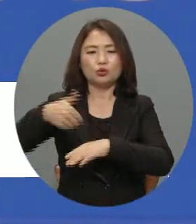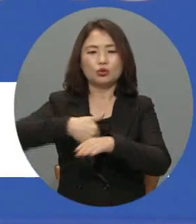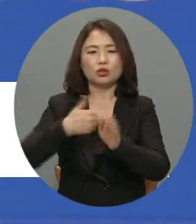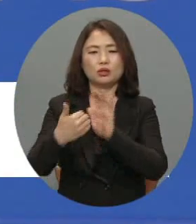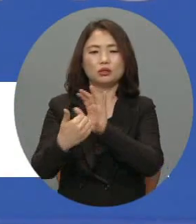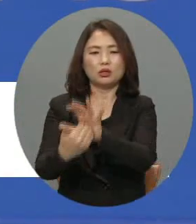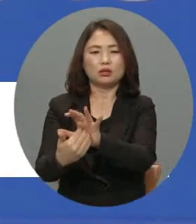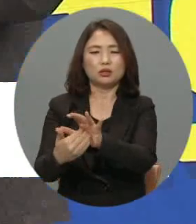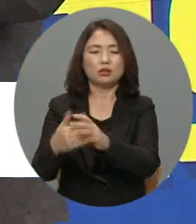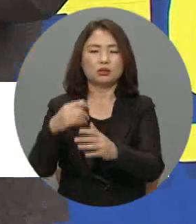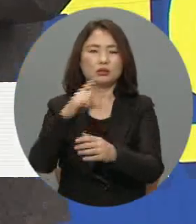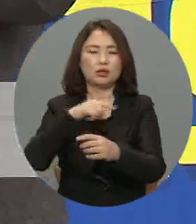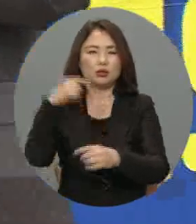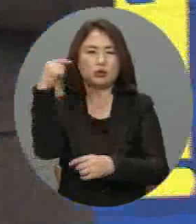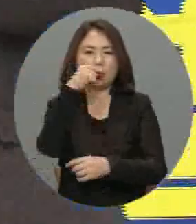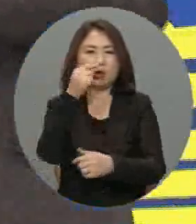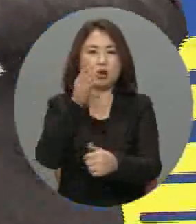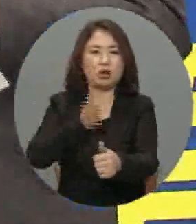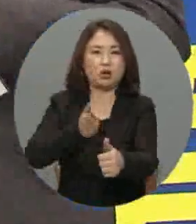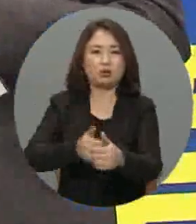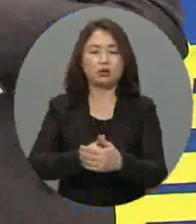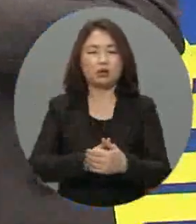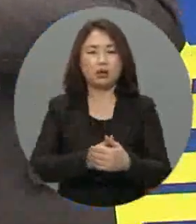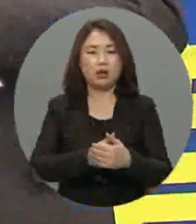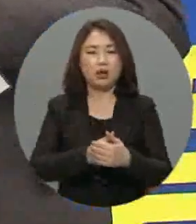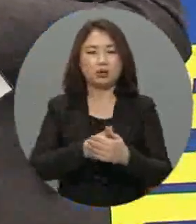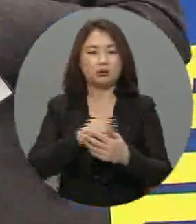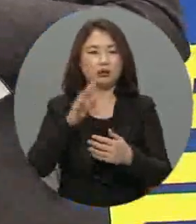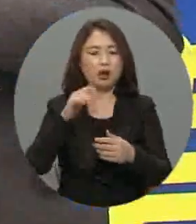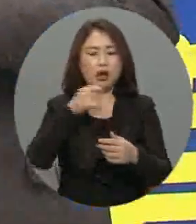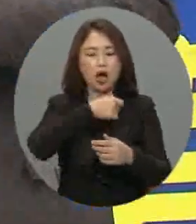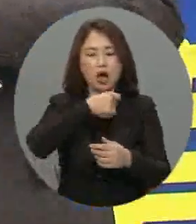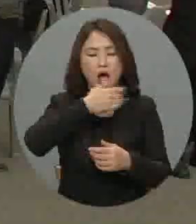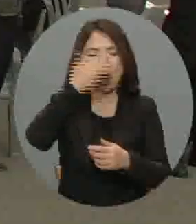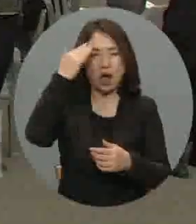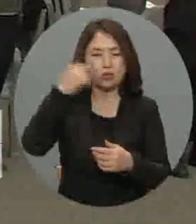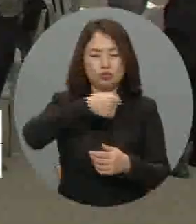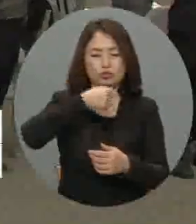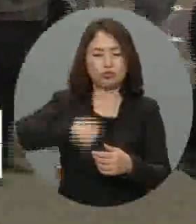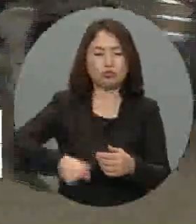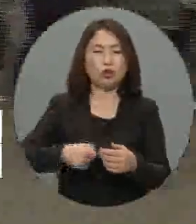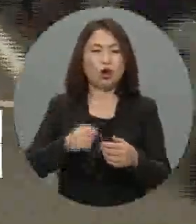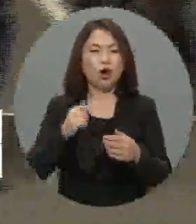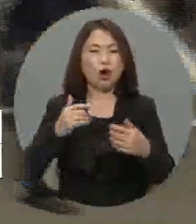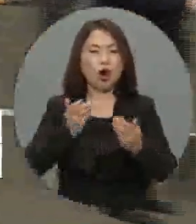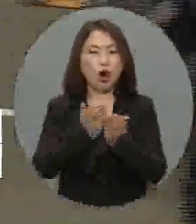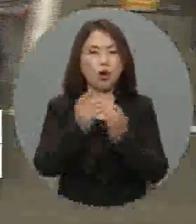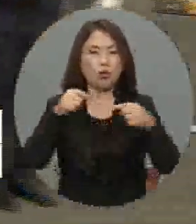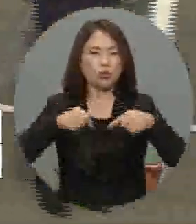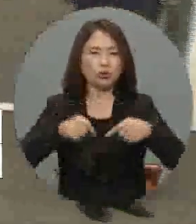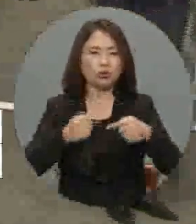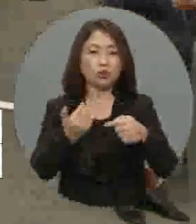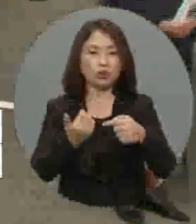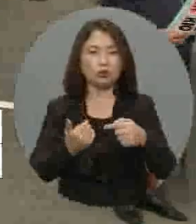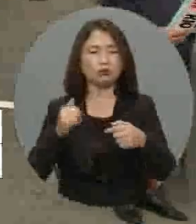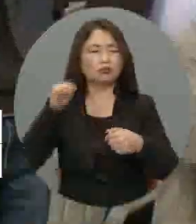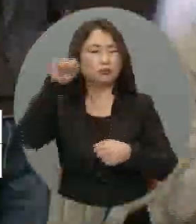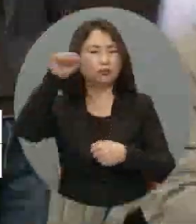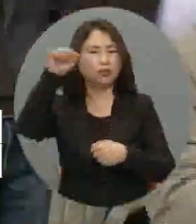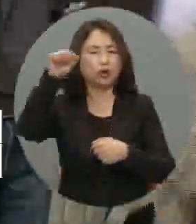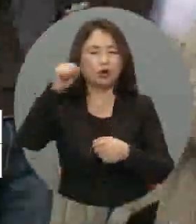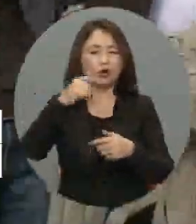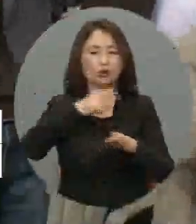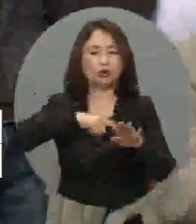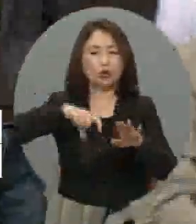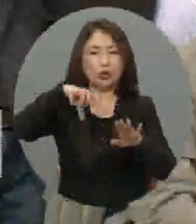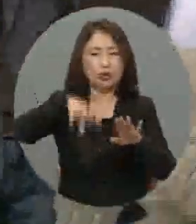단속을 강화하라. 3일 개최되는 한중 어업협상을 앞두고 열린 이번 집회에서 어민들은 정부가